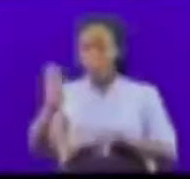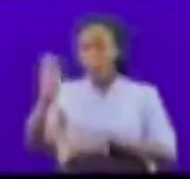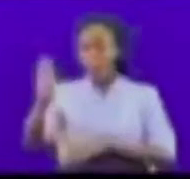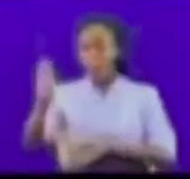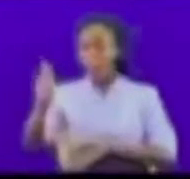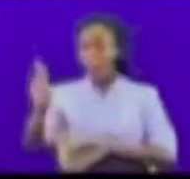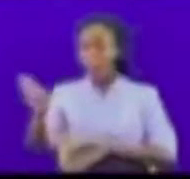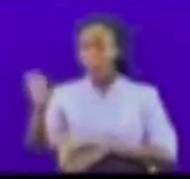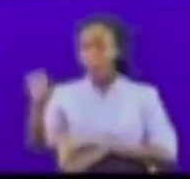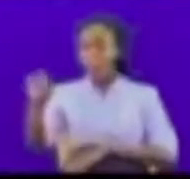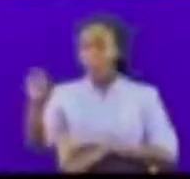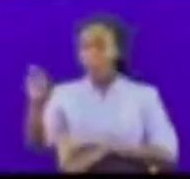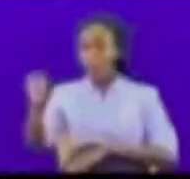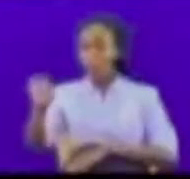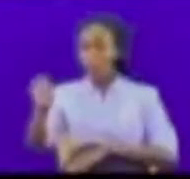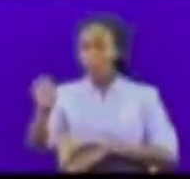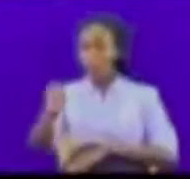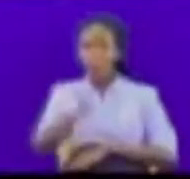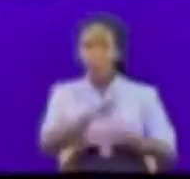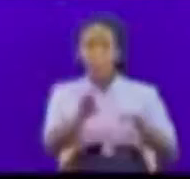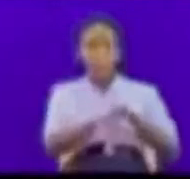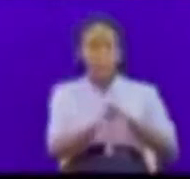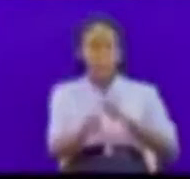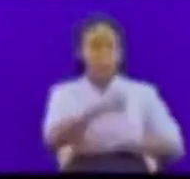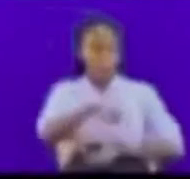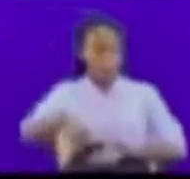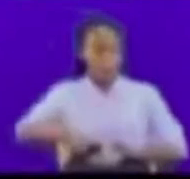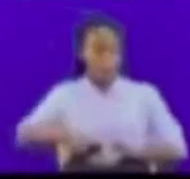rais wa Jamhuri ya Muungano wa Tanzania.